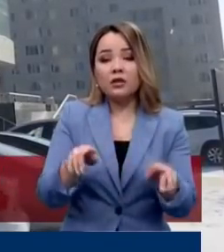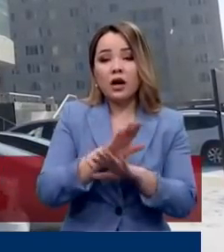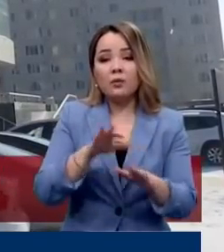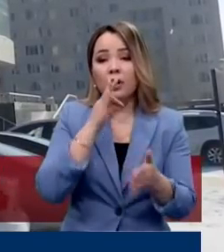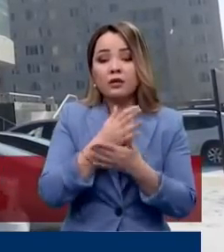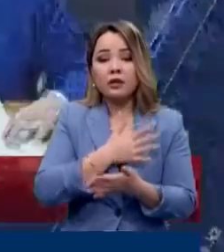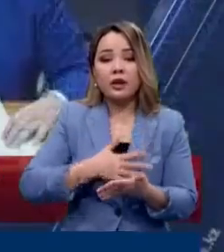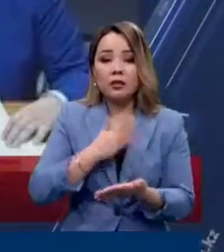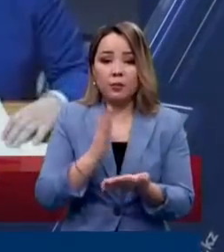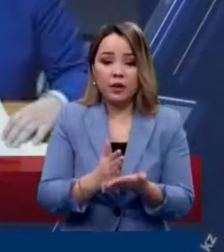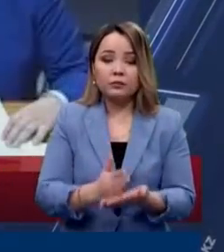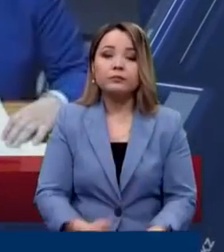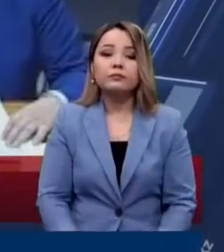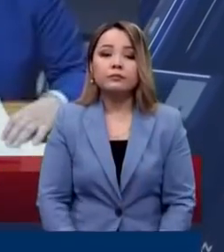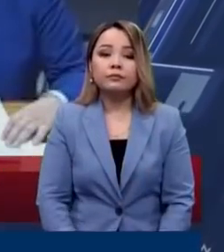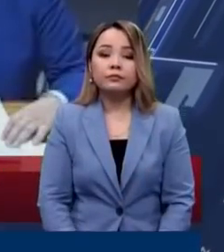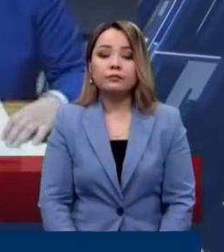еместігі толғандырады.